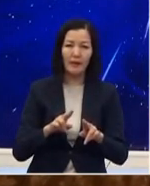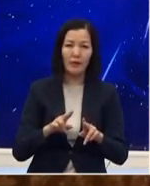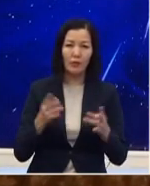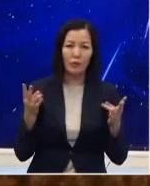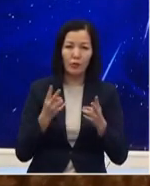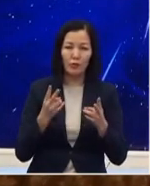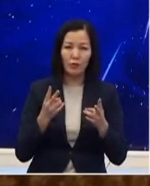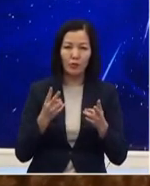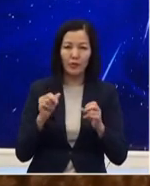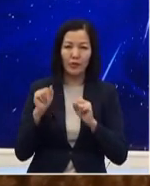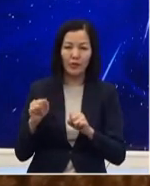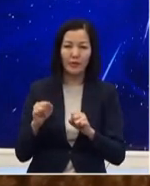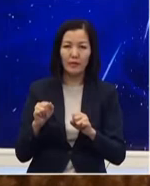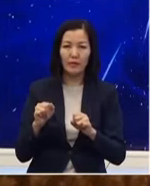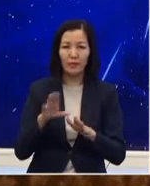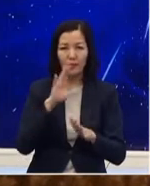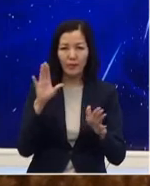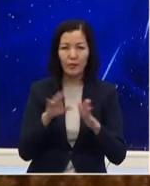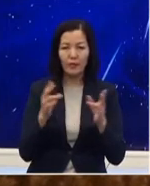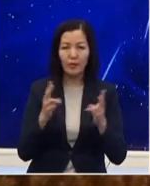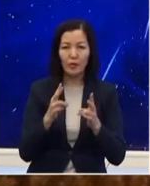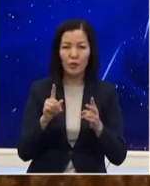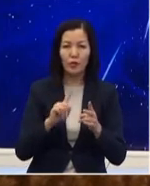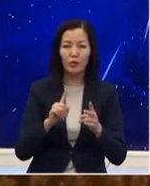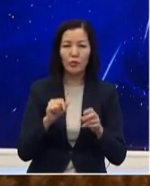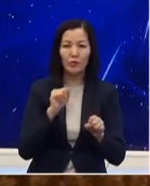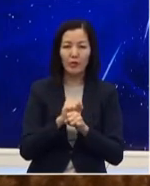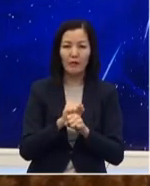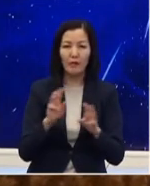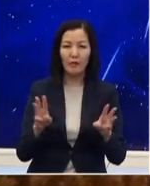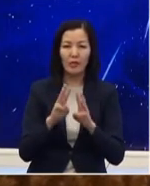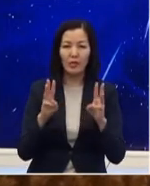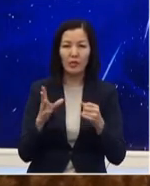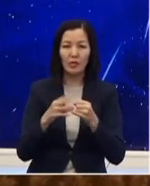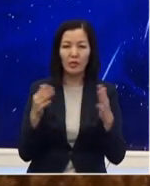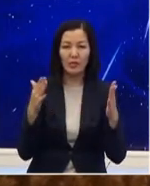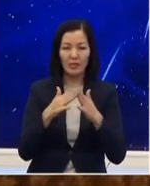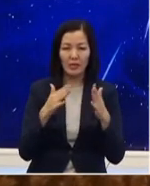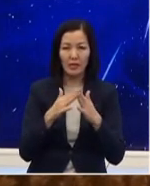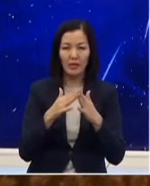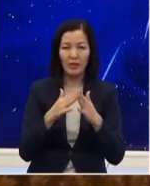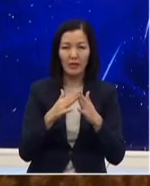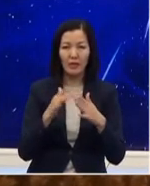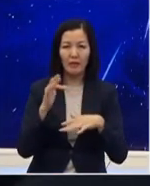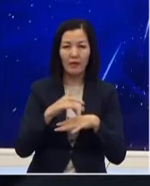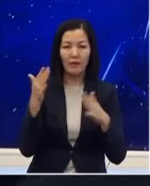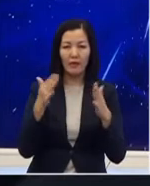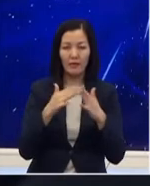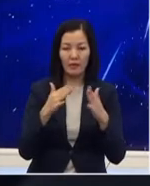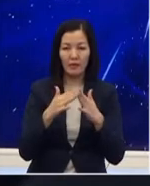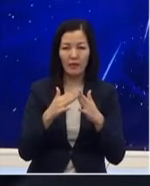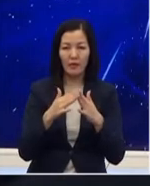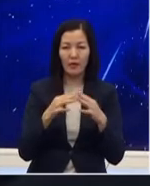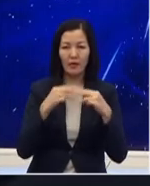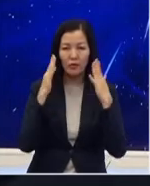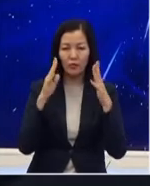основные, каких надо придерживаться, соблюдать, чтобы предотвратить пожары в жилых секторах, в многоквартирных домах. Учитывая